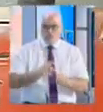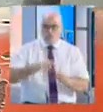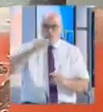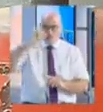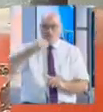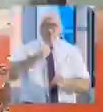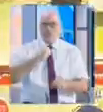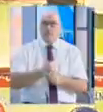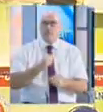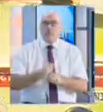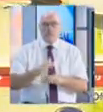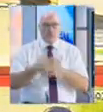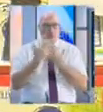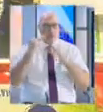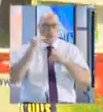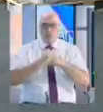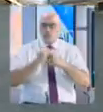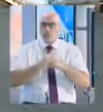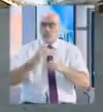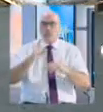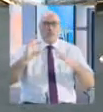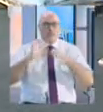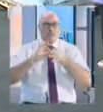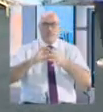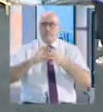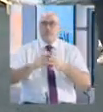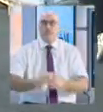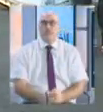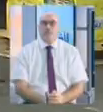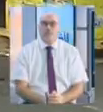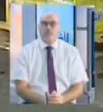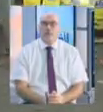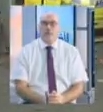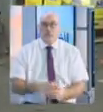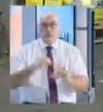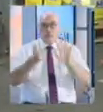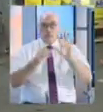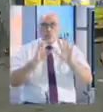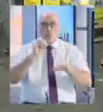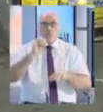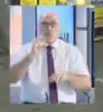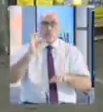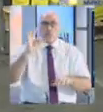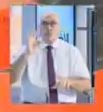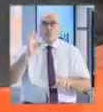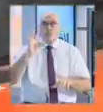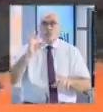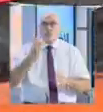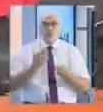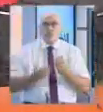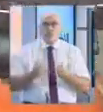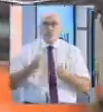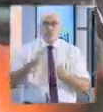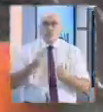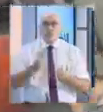ليل ونهار على جالهم، ورانا كما يقولوا بلاد واحده. اكثر من 60 طنا من المواد الغذائيه والمستلزمات الطبيه